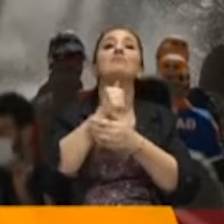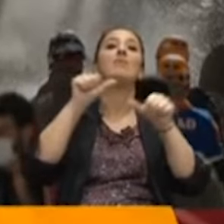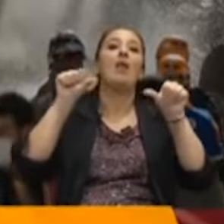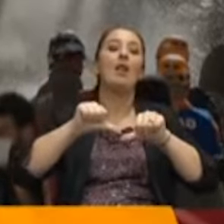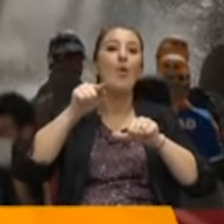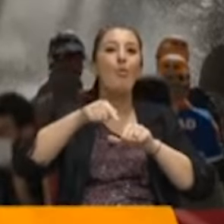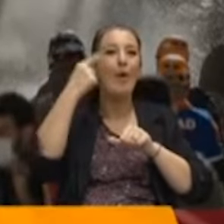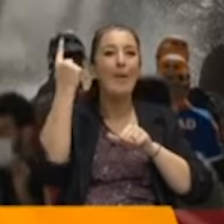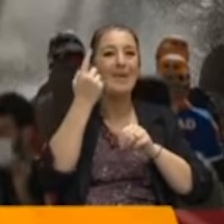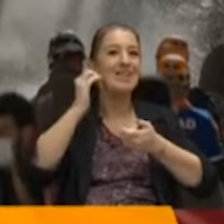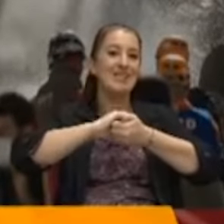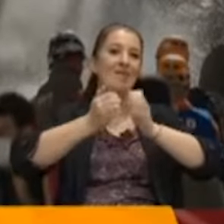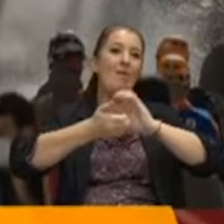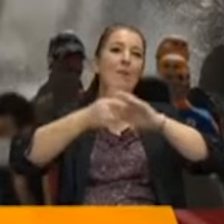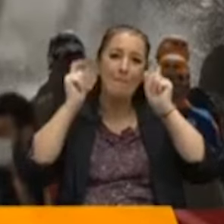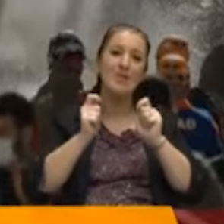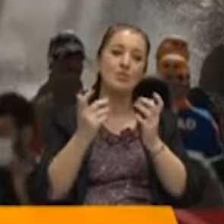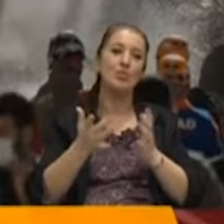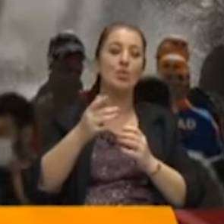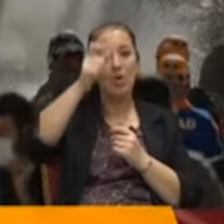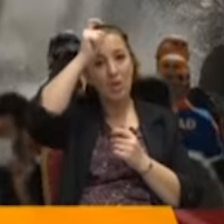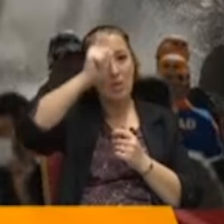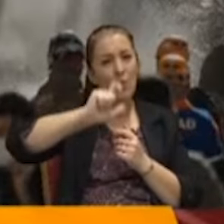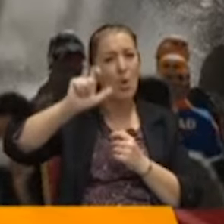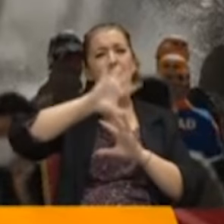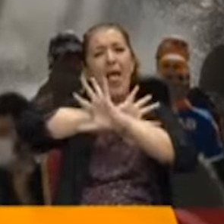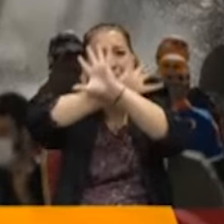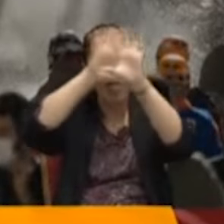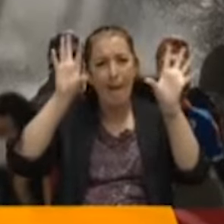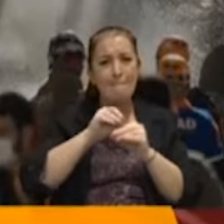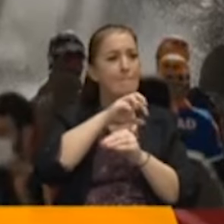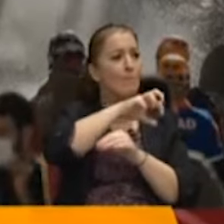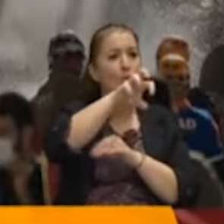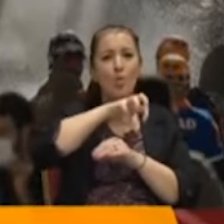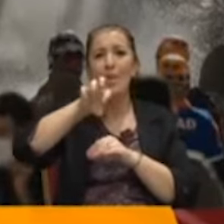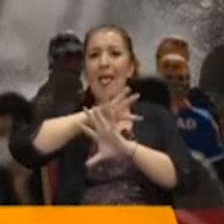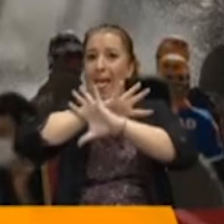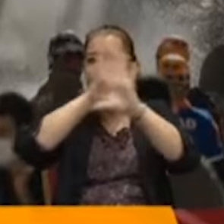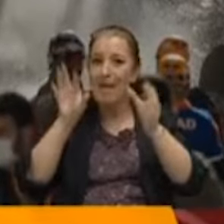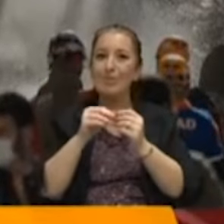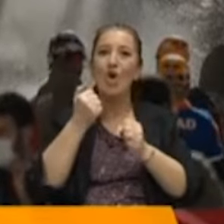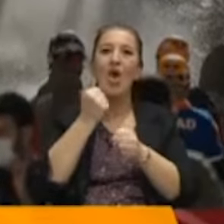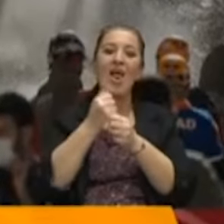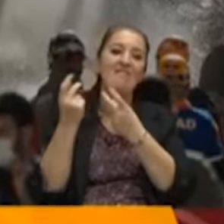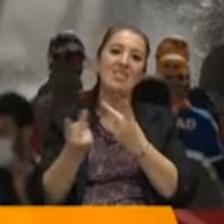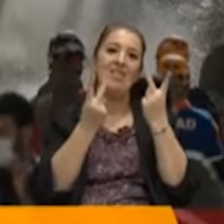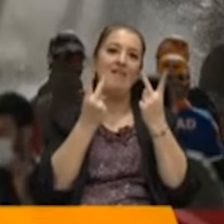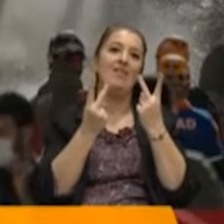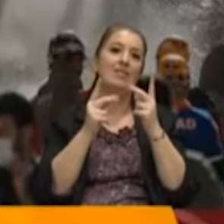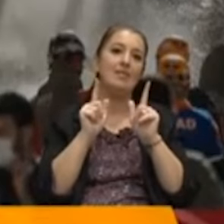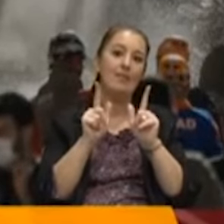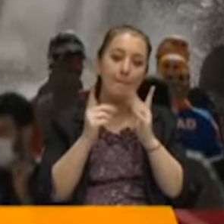seferberliktir. Onun için ülkemizin her kurumunu göreve davet eden bir anlayış içerisindeyiz. Bu